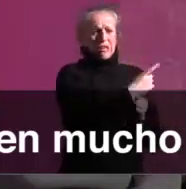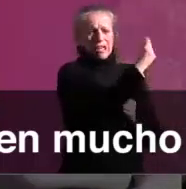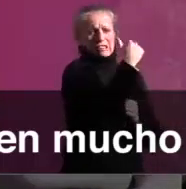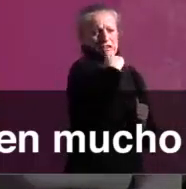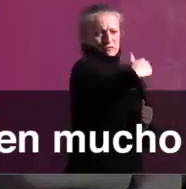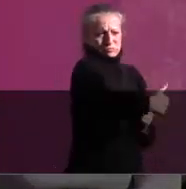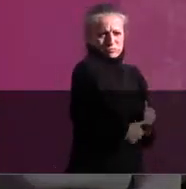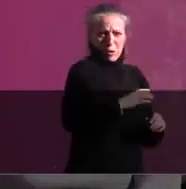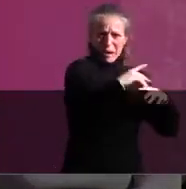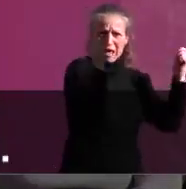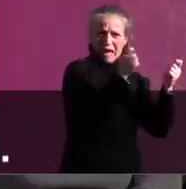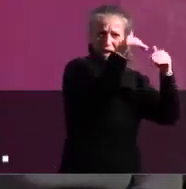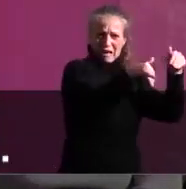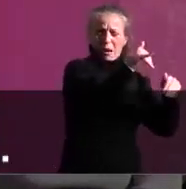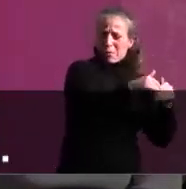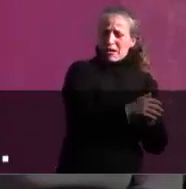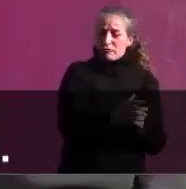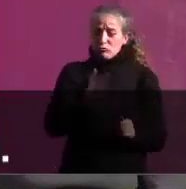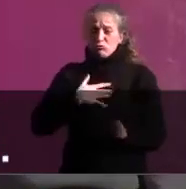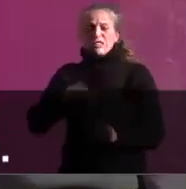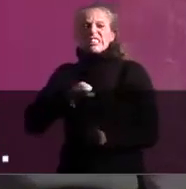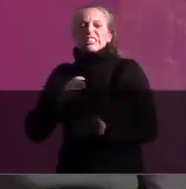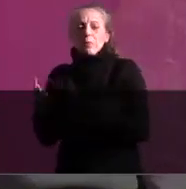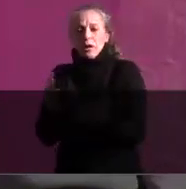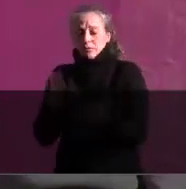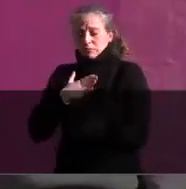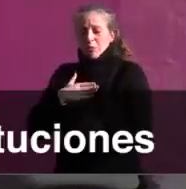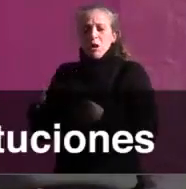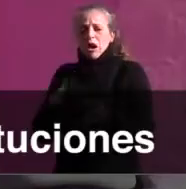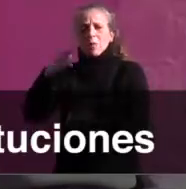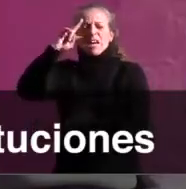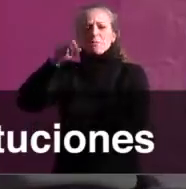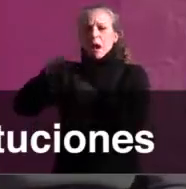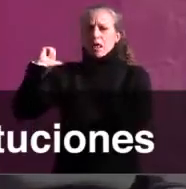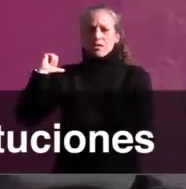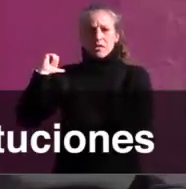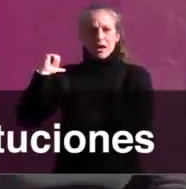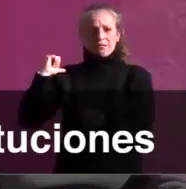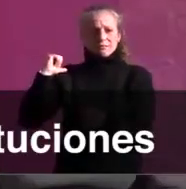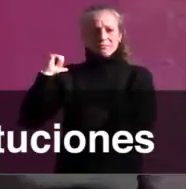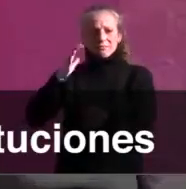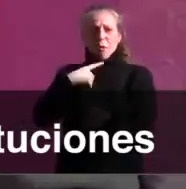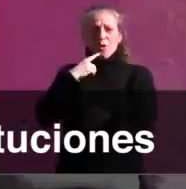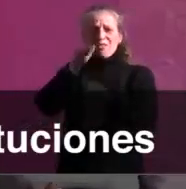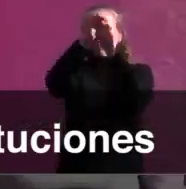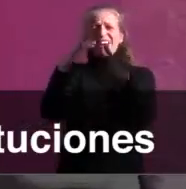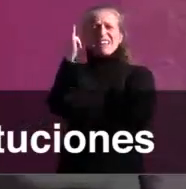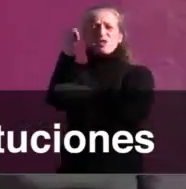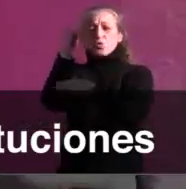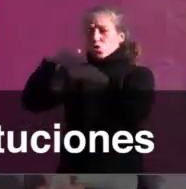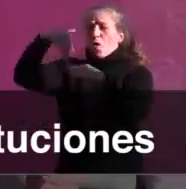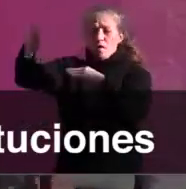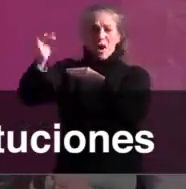diners per fer campanya. Nosaltres tenim la nostra trajectòria. Tenim la nostra trajectòria a fora de les institucions i a dins de